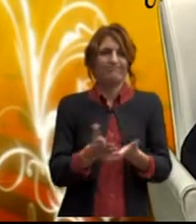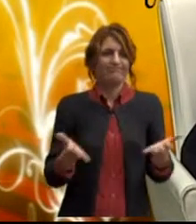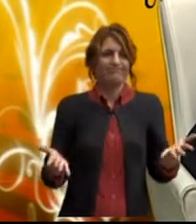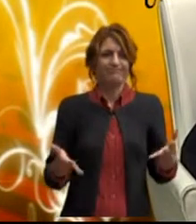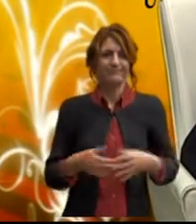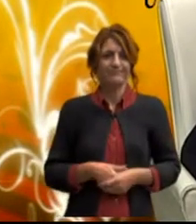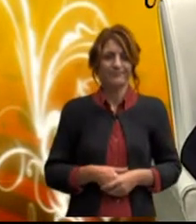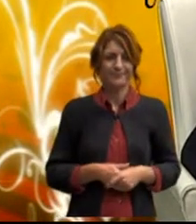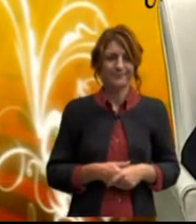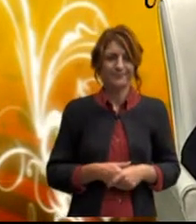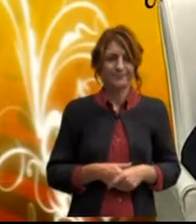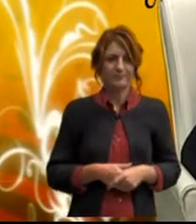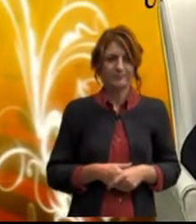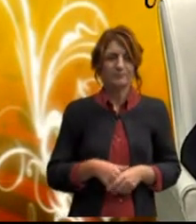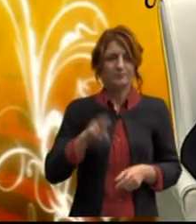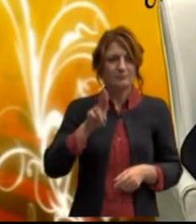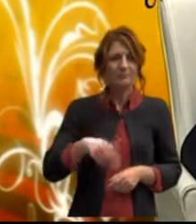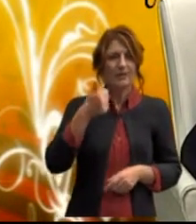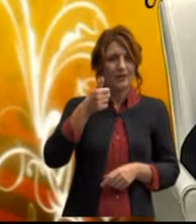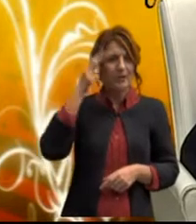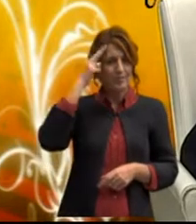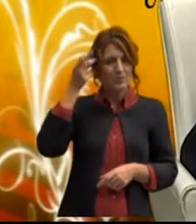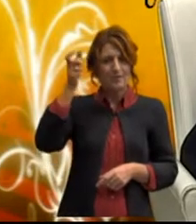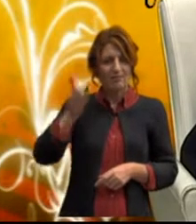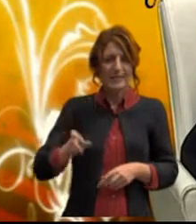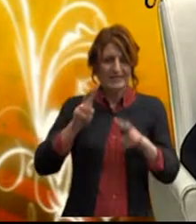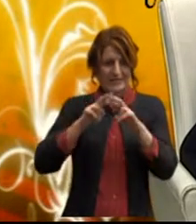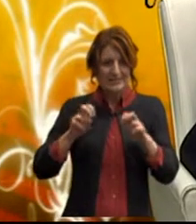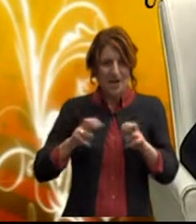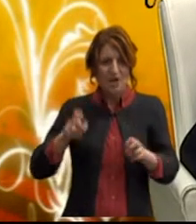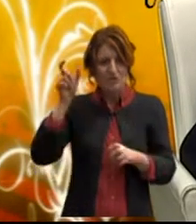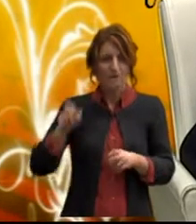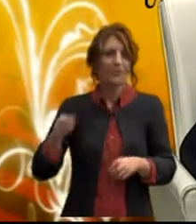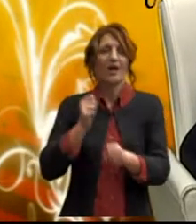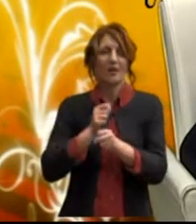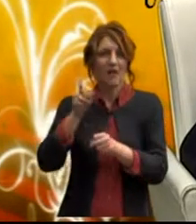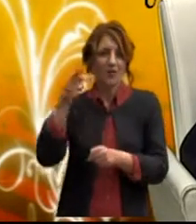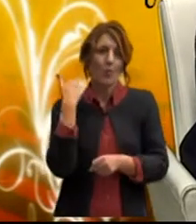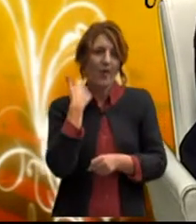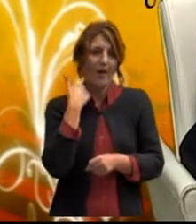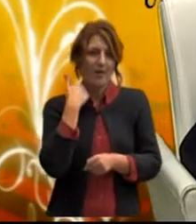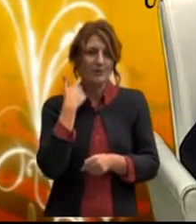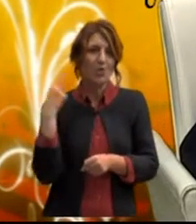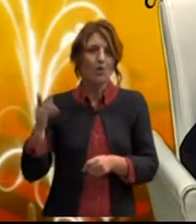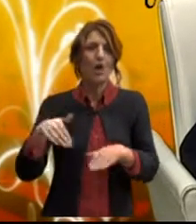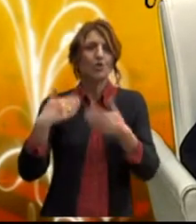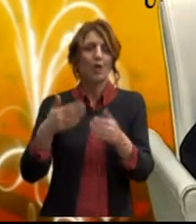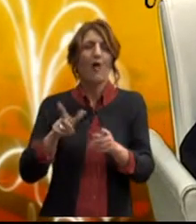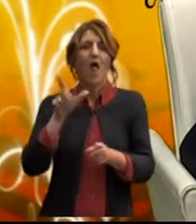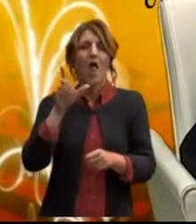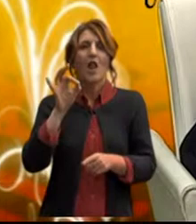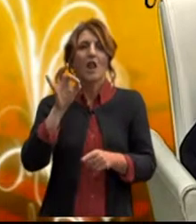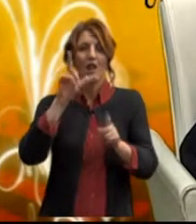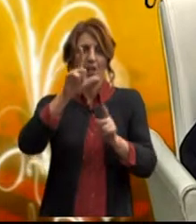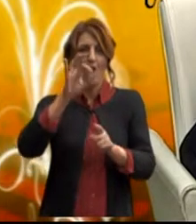jedan poznati istraživač, on je istraživao u Engleskoj, zato je dobio i titulu Lorda i koji